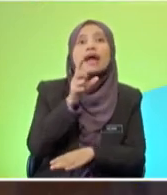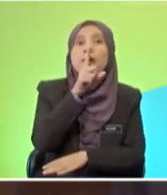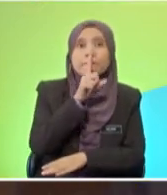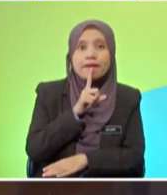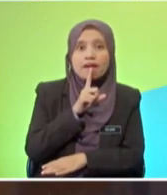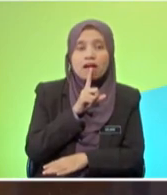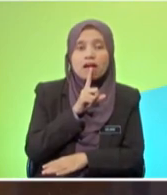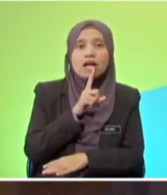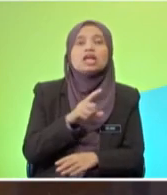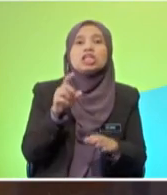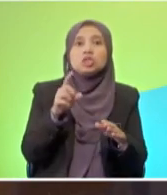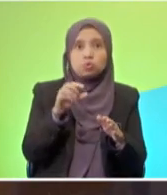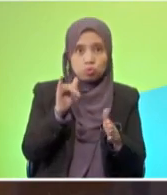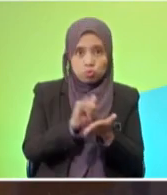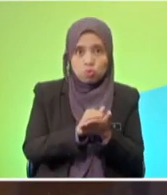mutlak